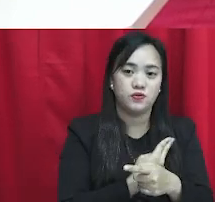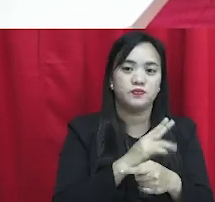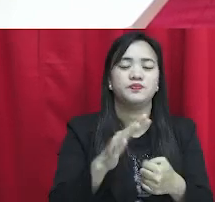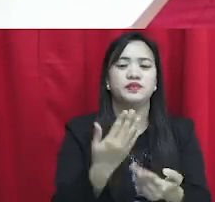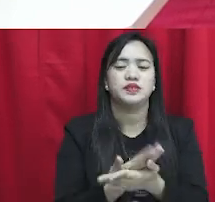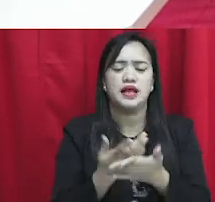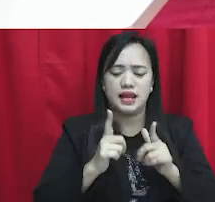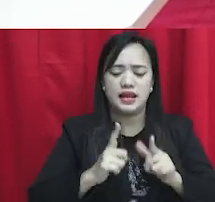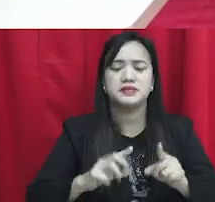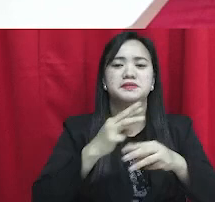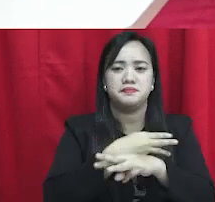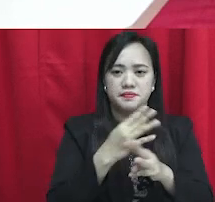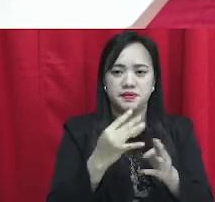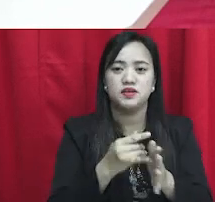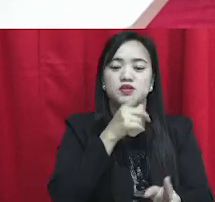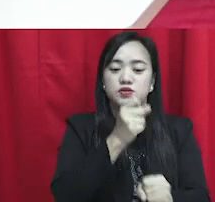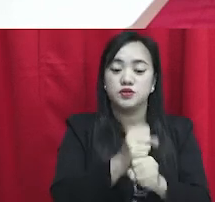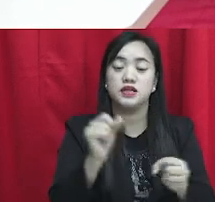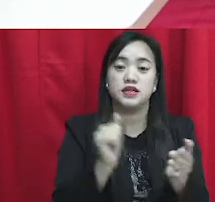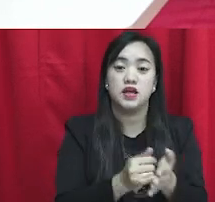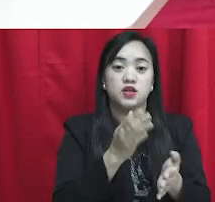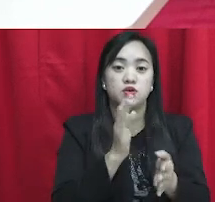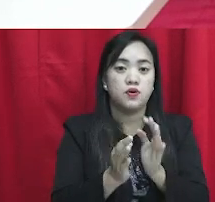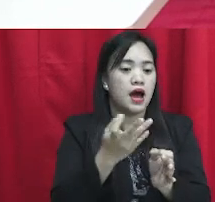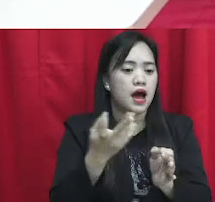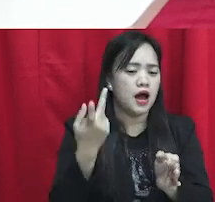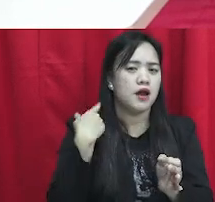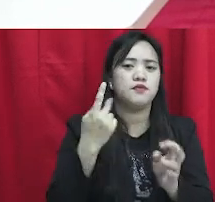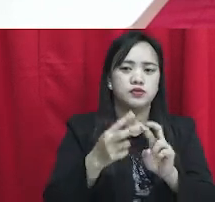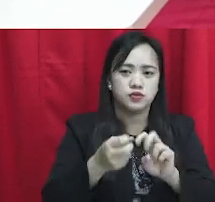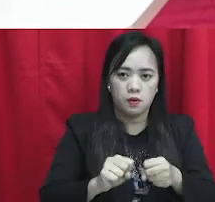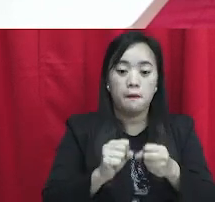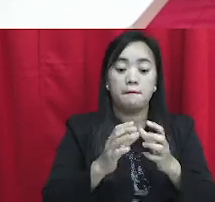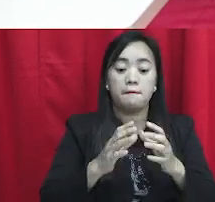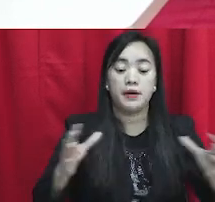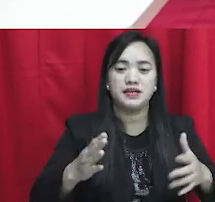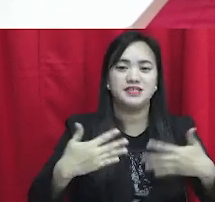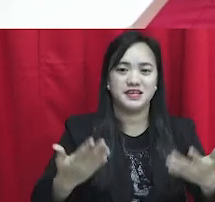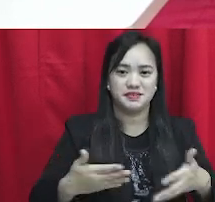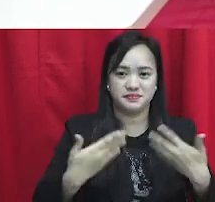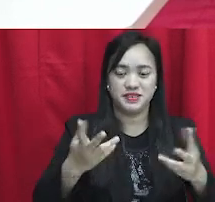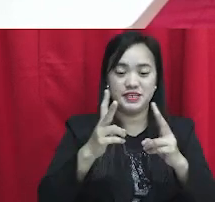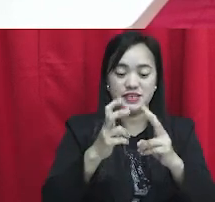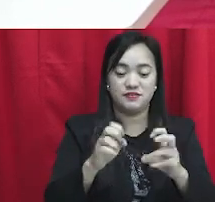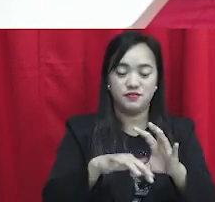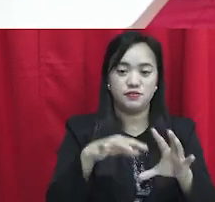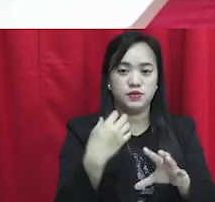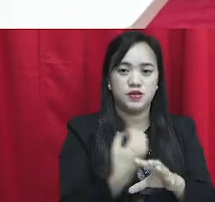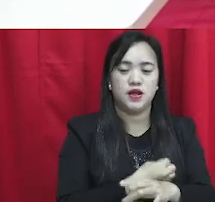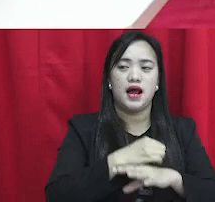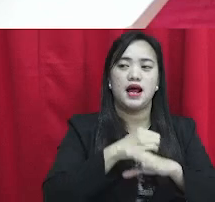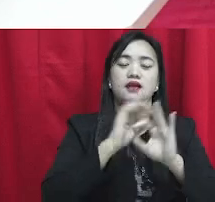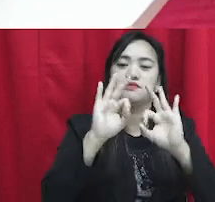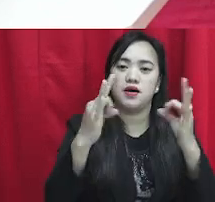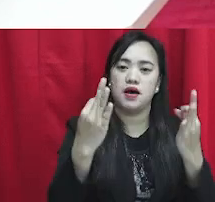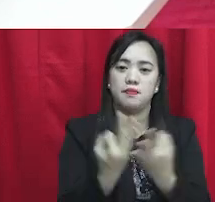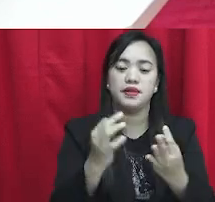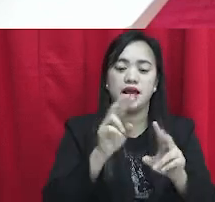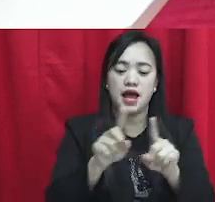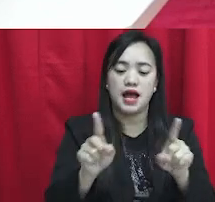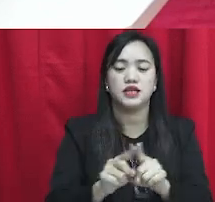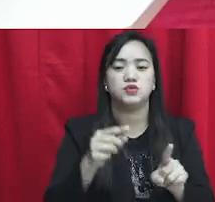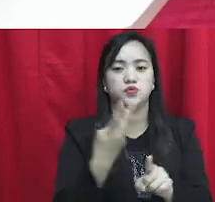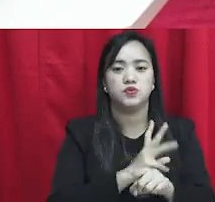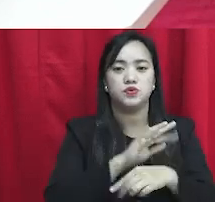let's make it sure na merry talaga ang Christmas natin, lalong-lalo na sa ating pamilya as we continually discuss ang